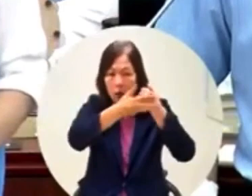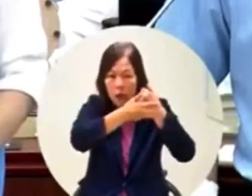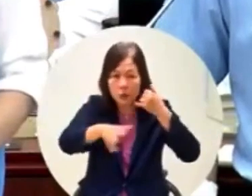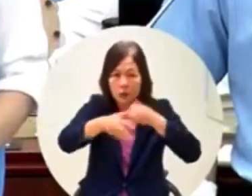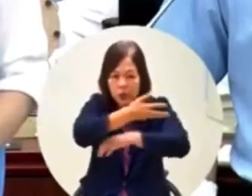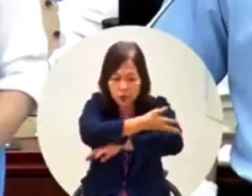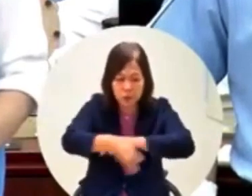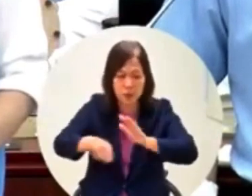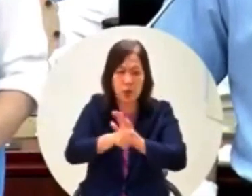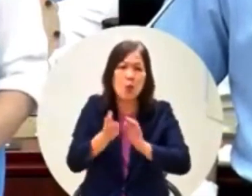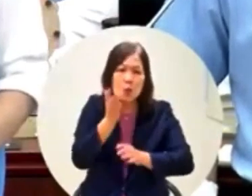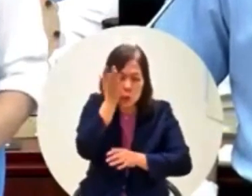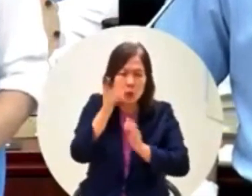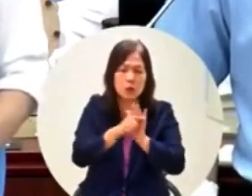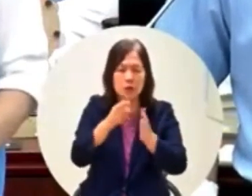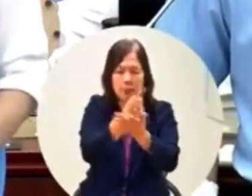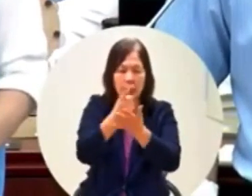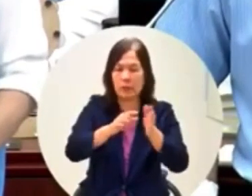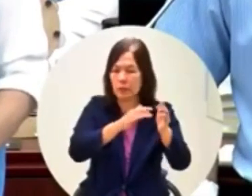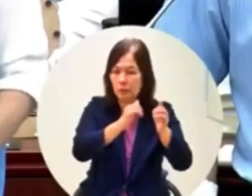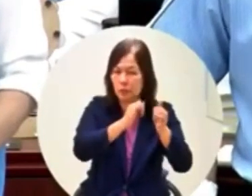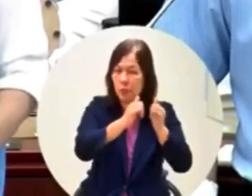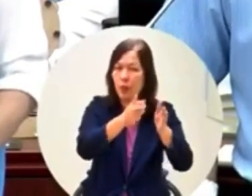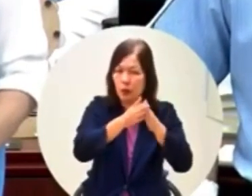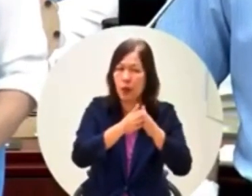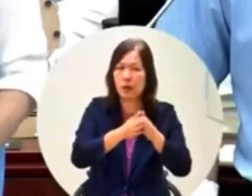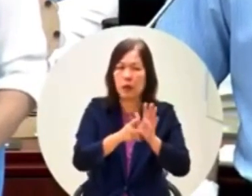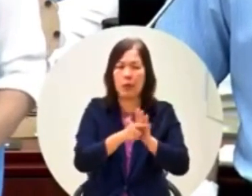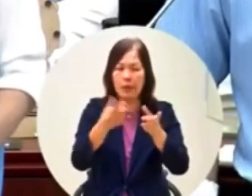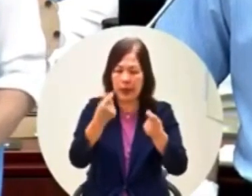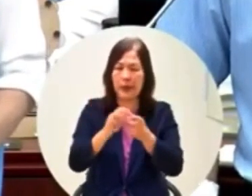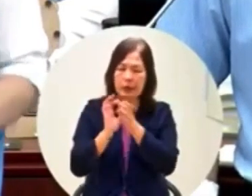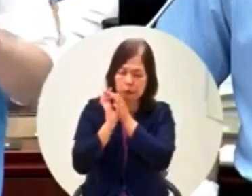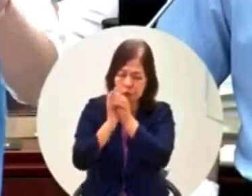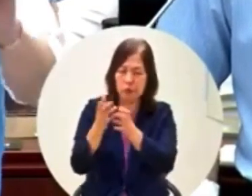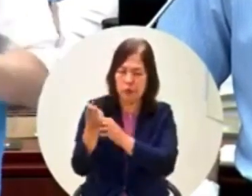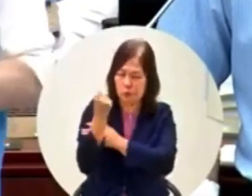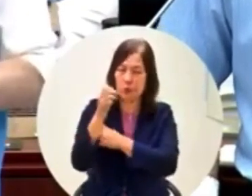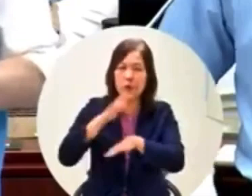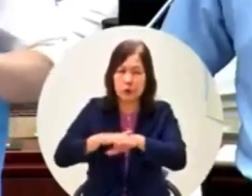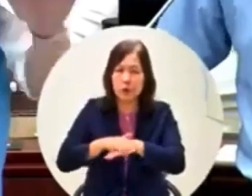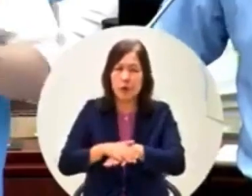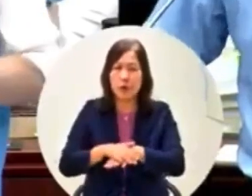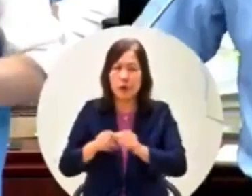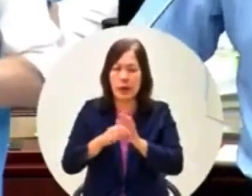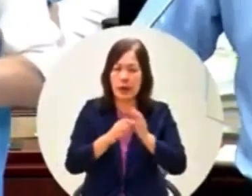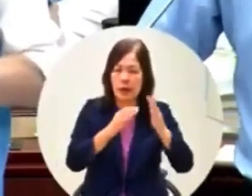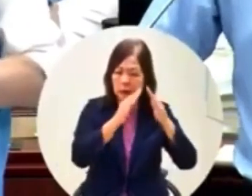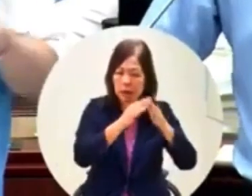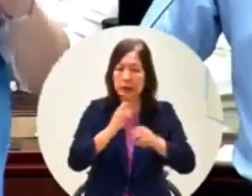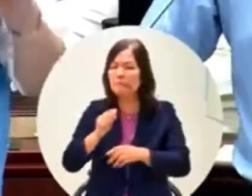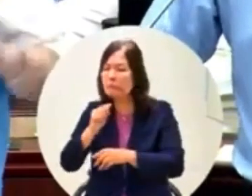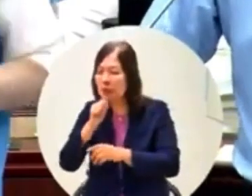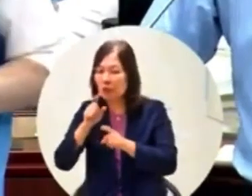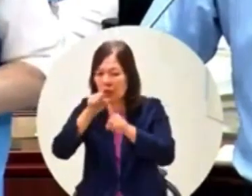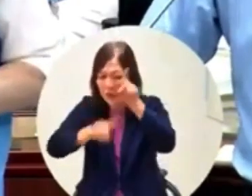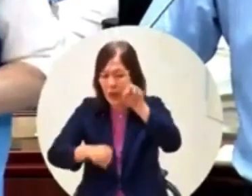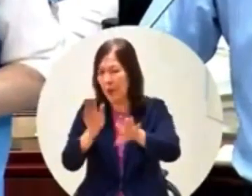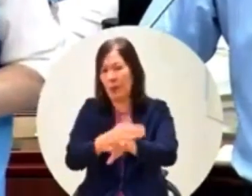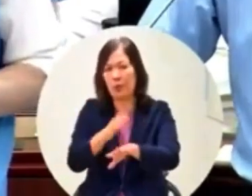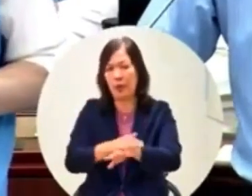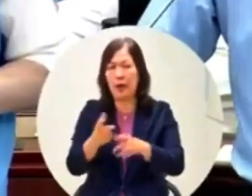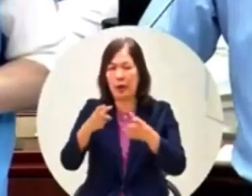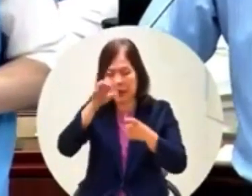本的需要，市政府团队一定会继续努力，在路平方案绝对城乡之间不会容许差距，一样的重